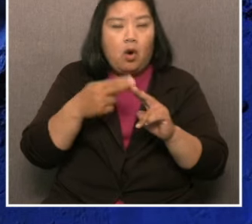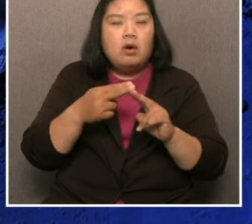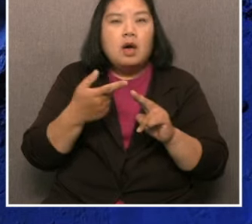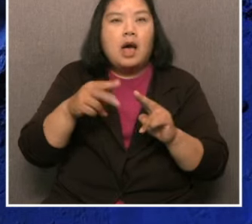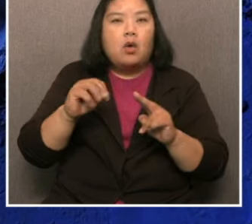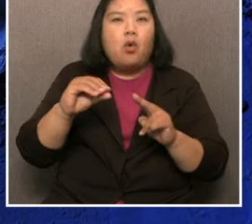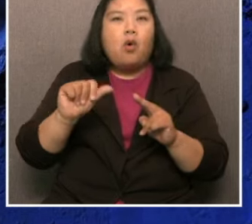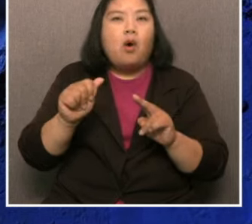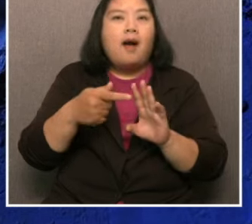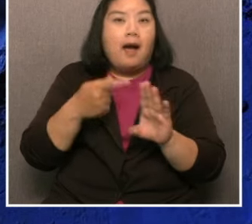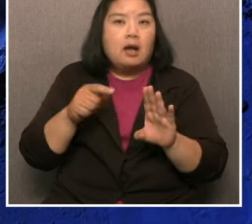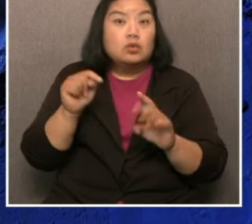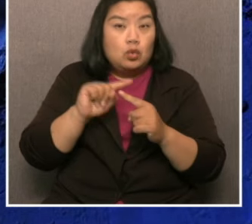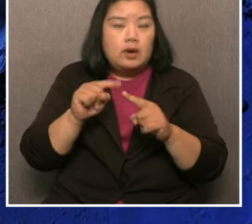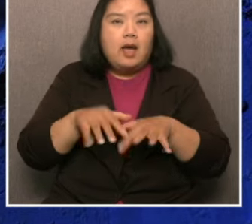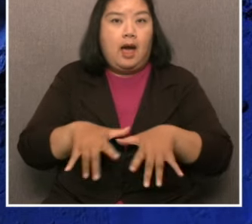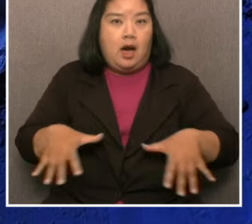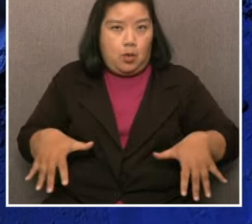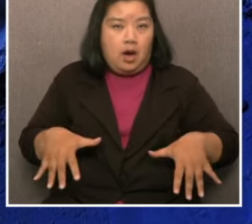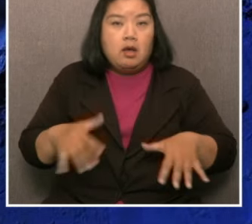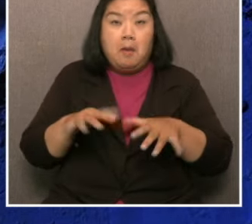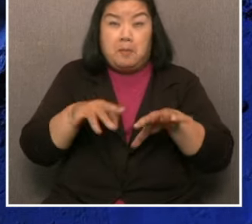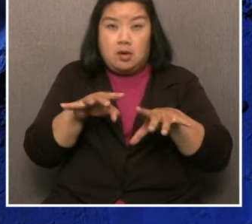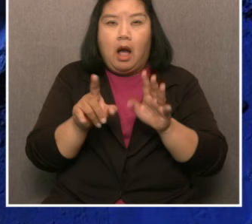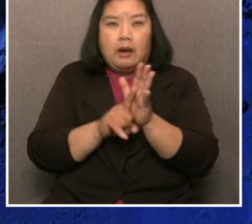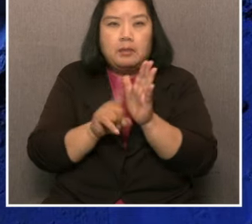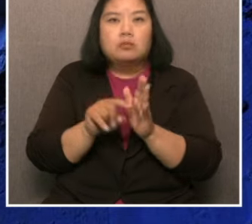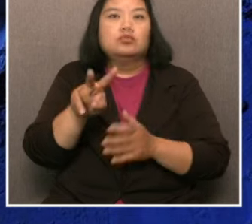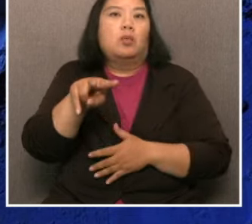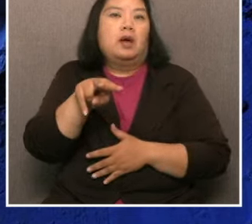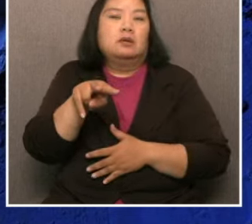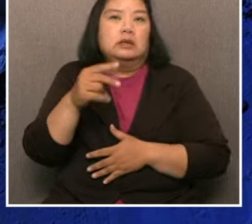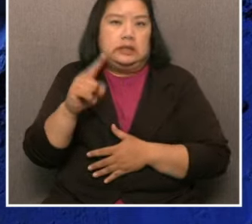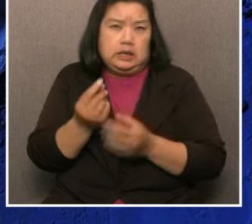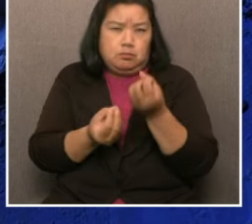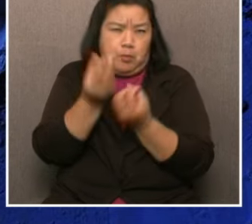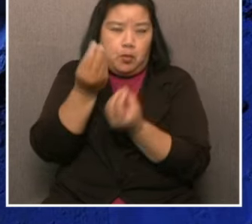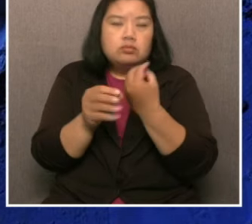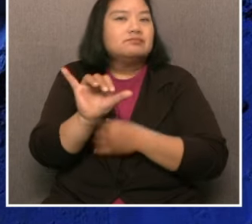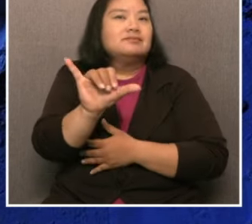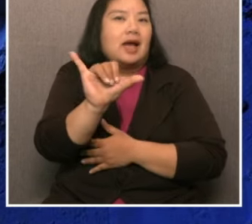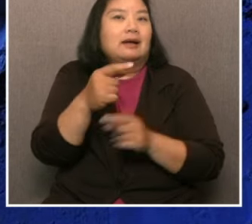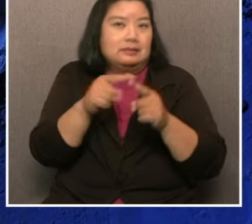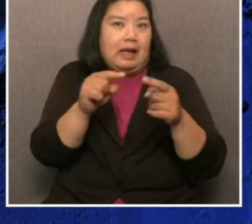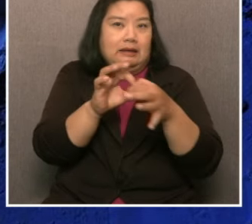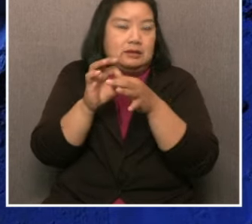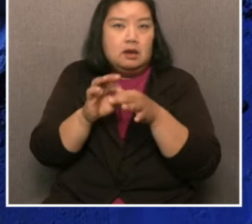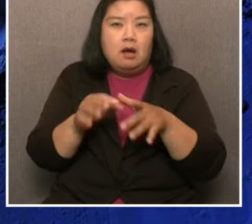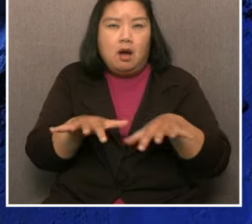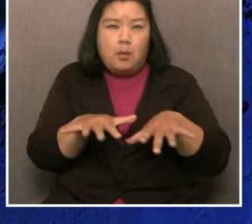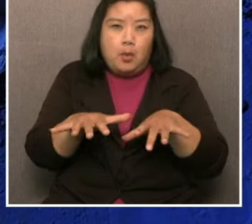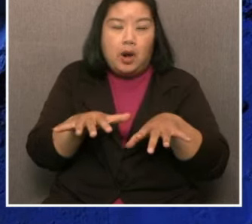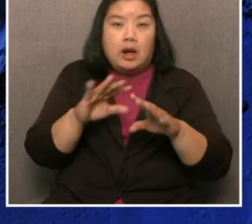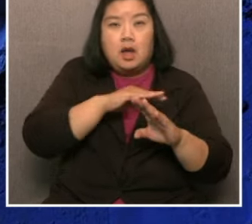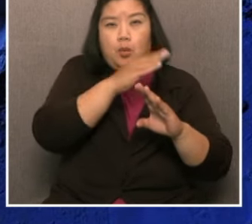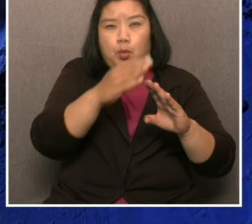2,000ครั้งแต่ยืนยันว่าไม่ใช่สัญญาณของการปะทุนะคะเป็นอาการที่มวลขนาดใหญ่จากน้ำหนักของภู